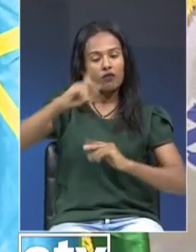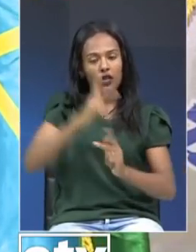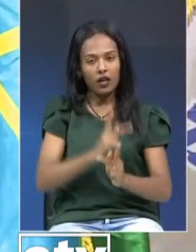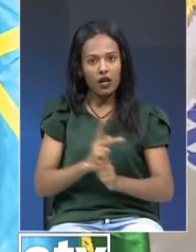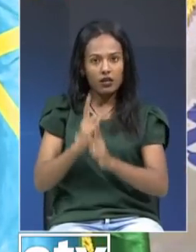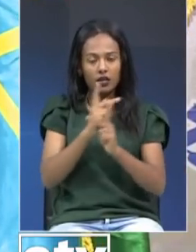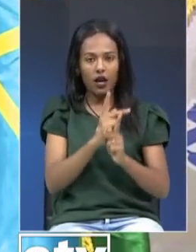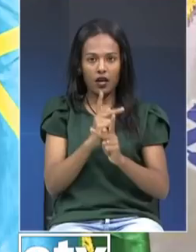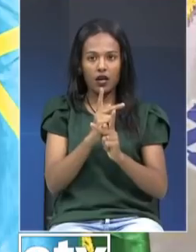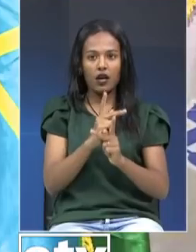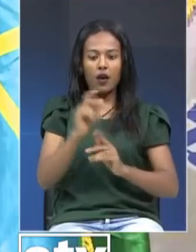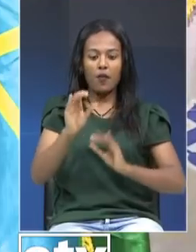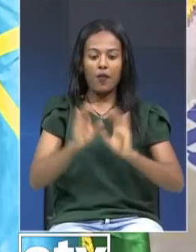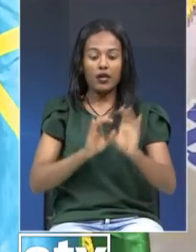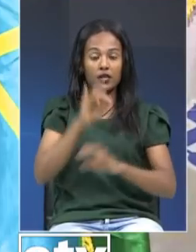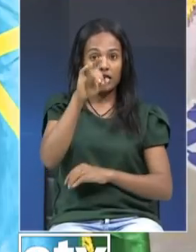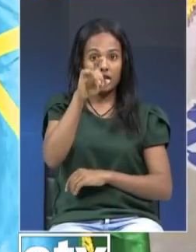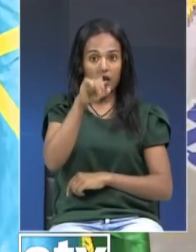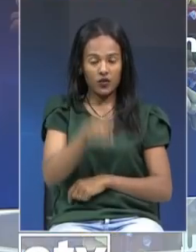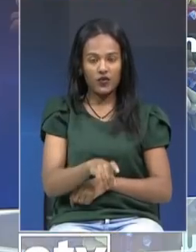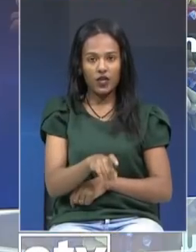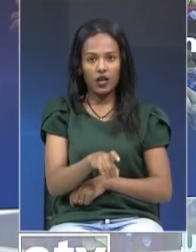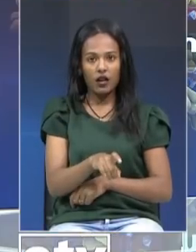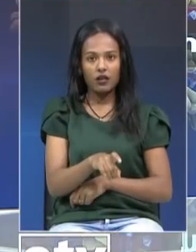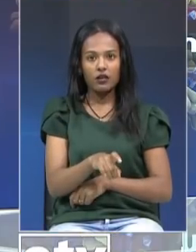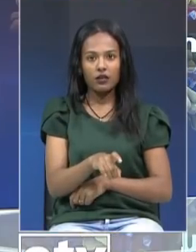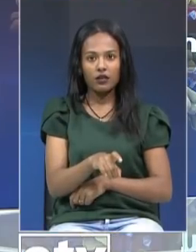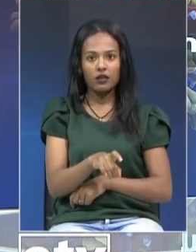ጥንቃቄ ማድረግ ያስፈልጋል።